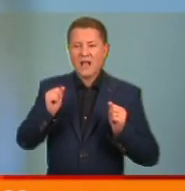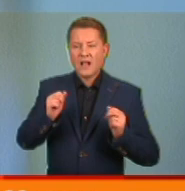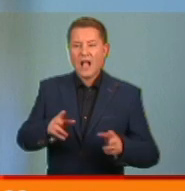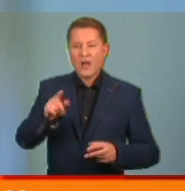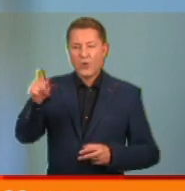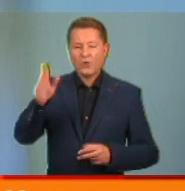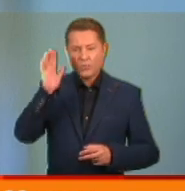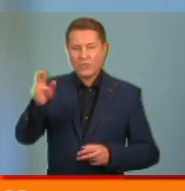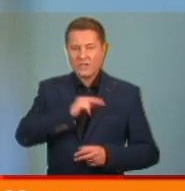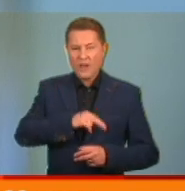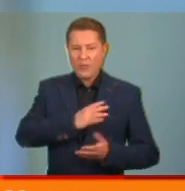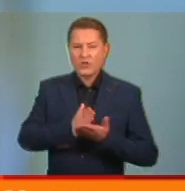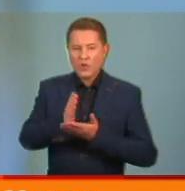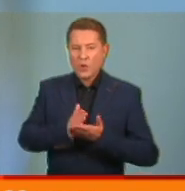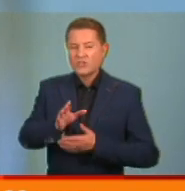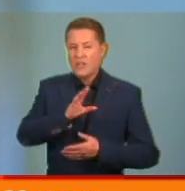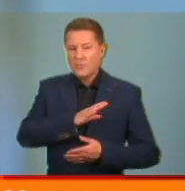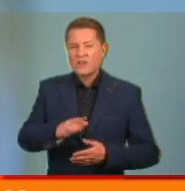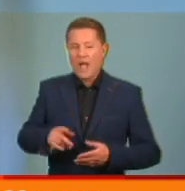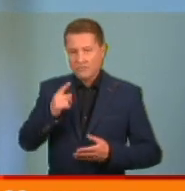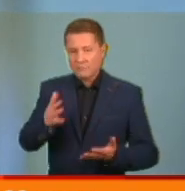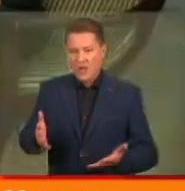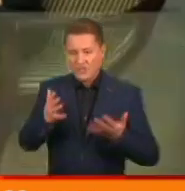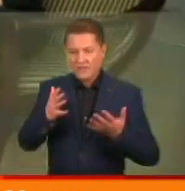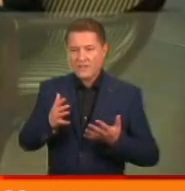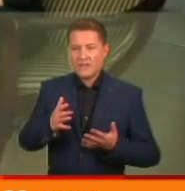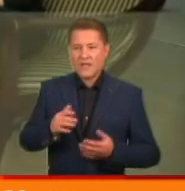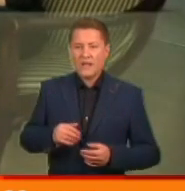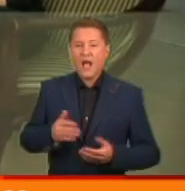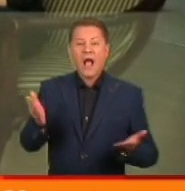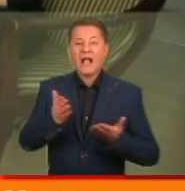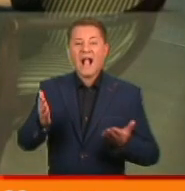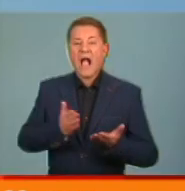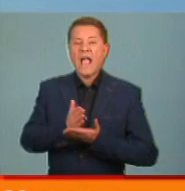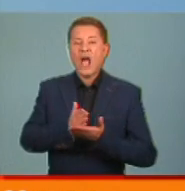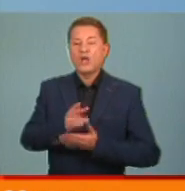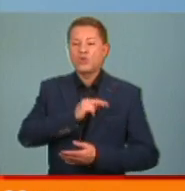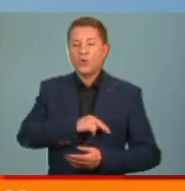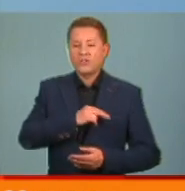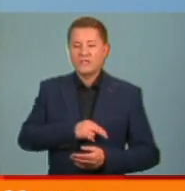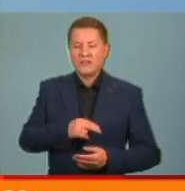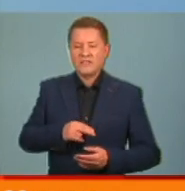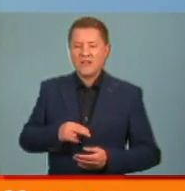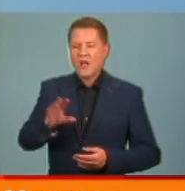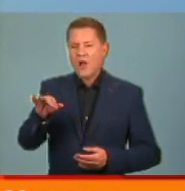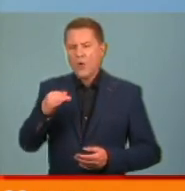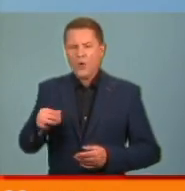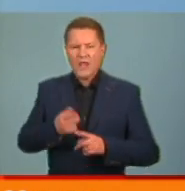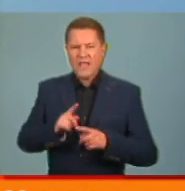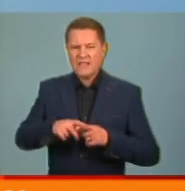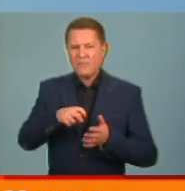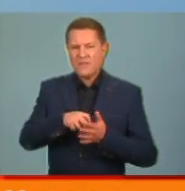работать, и эта должность, она уже была очевидна, под него формировался там. Какая это должность, что ему предлагают? Ой, это мне надо было вам это письмо